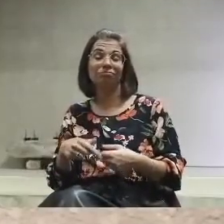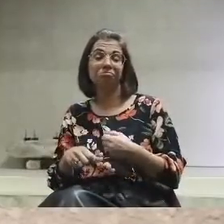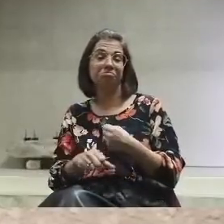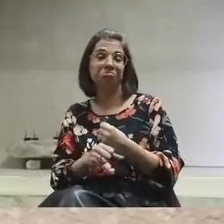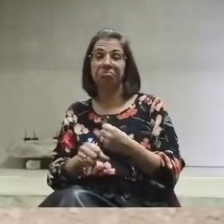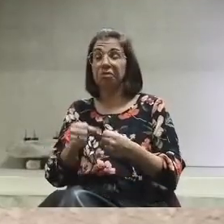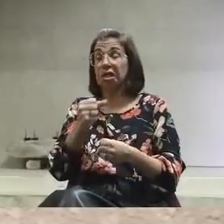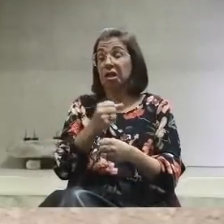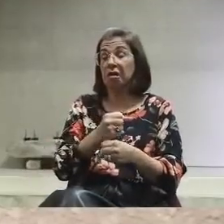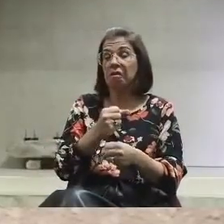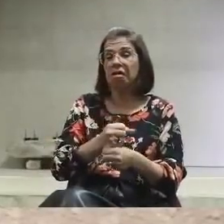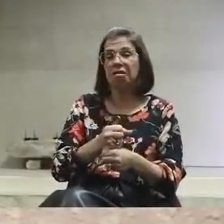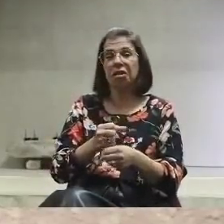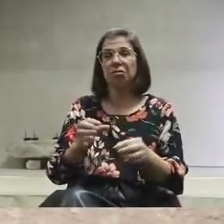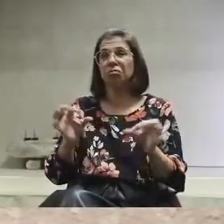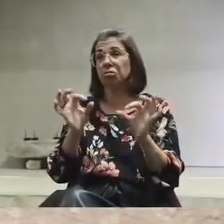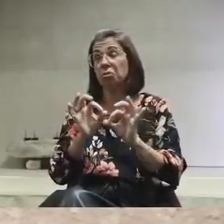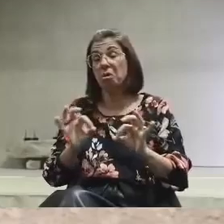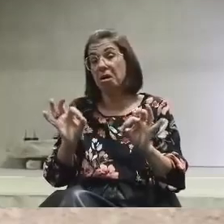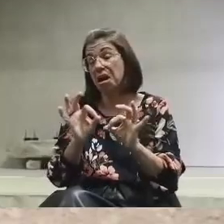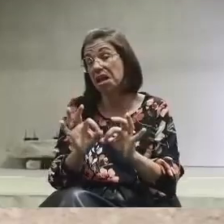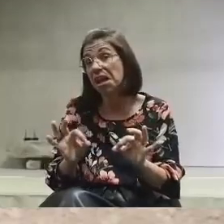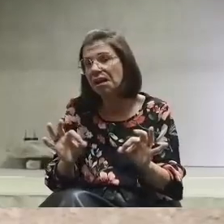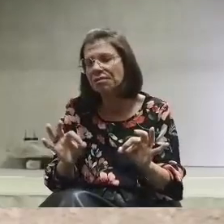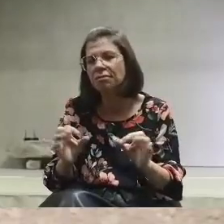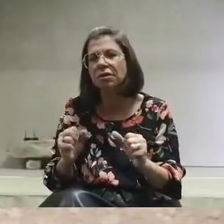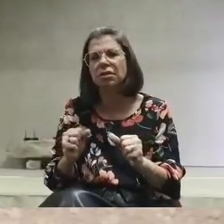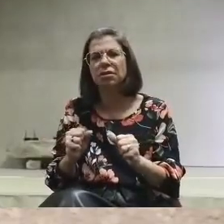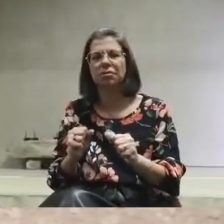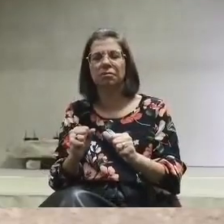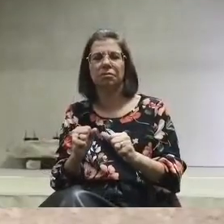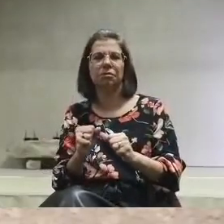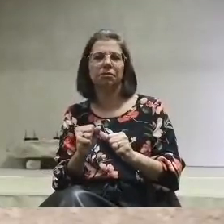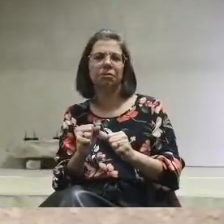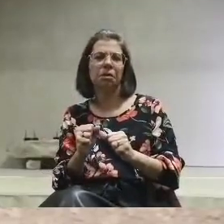C'est pas étonnant qu'en étant ennemi de Dieu, on soit dans l'échec.